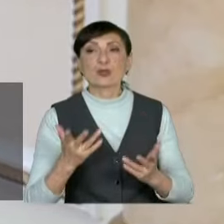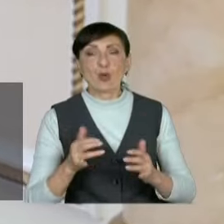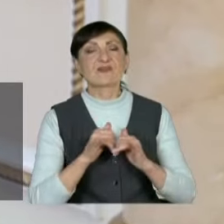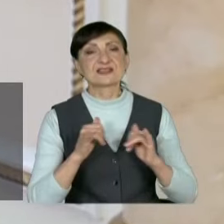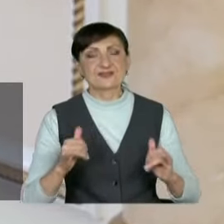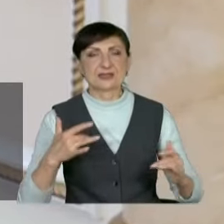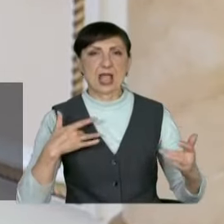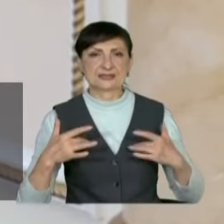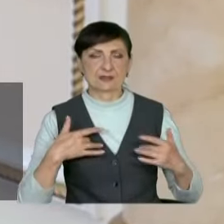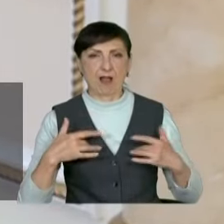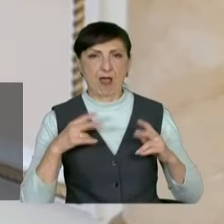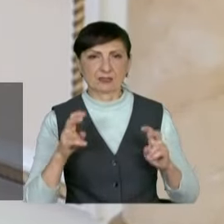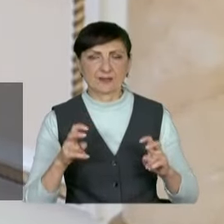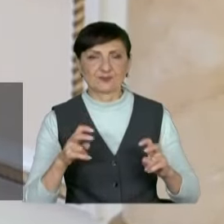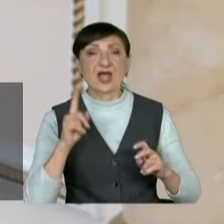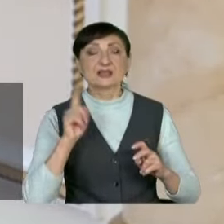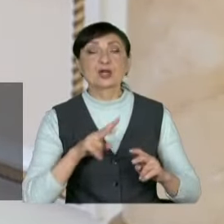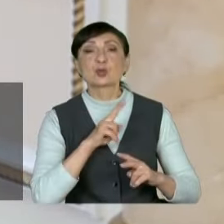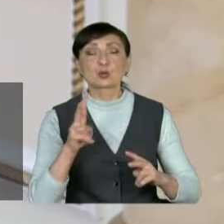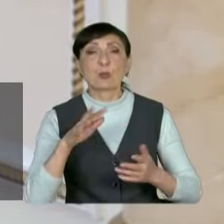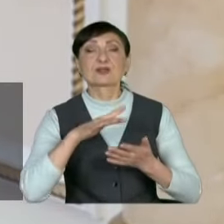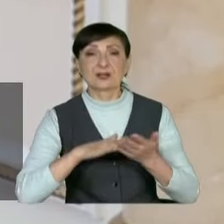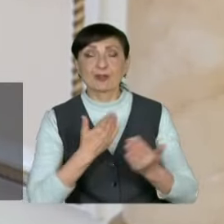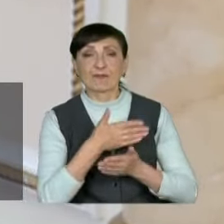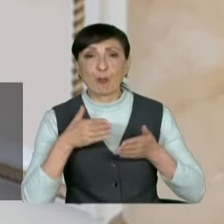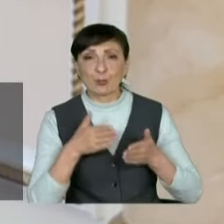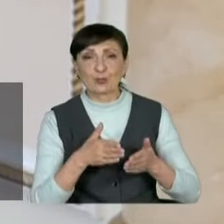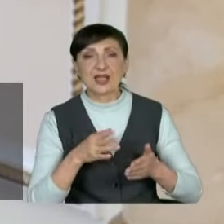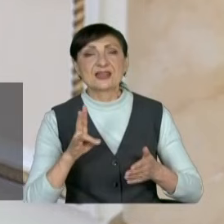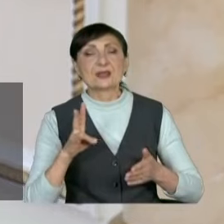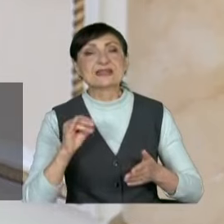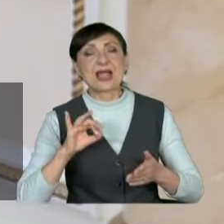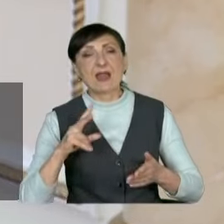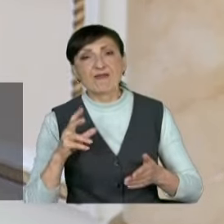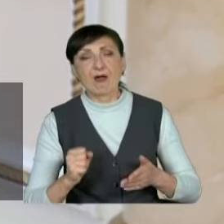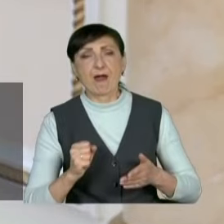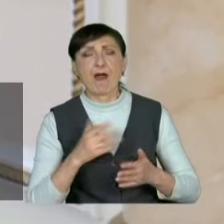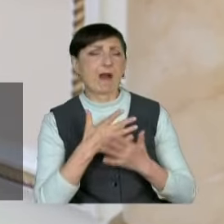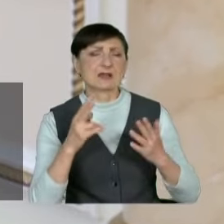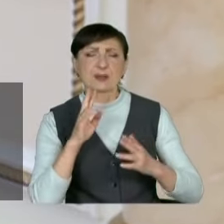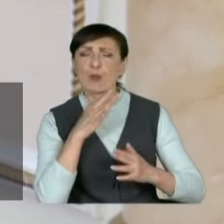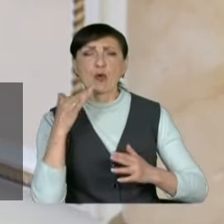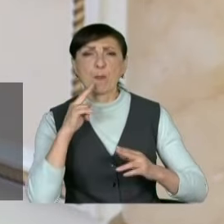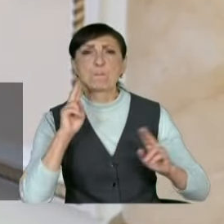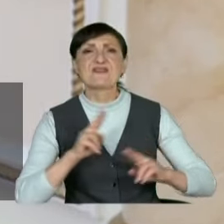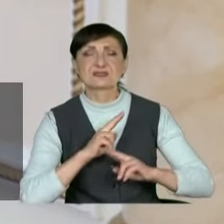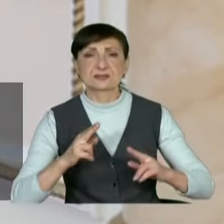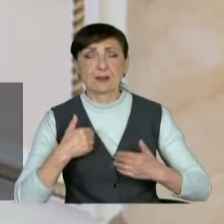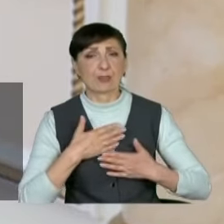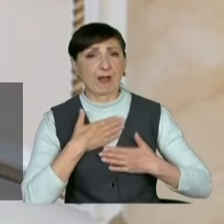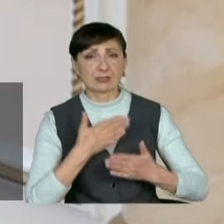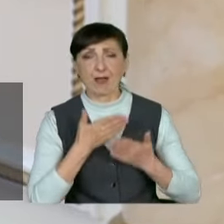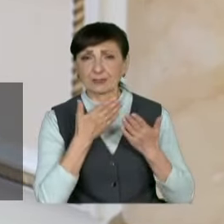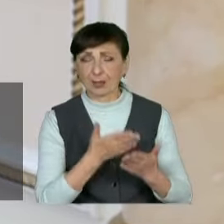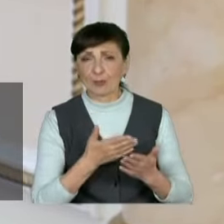развитие эстрадного жанра. Немало и тех, кто продолжает его путь. Нагима Искалиева, Сакен Майгазиев и многие другие. Я благодарна Лаки